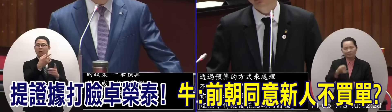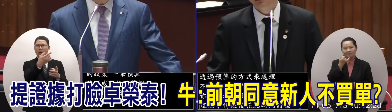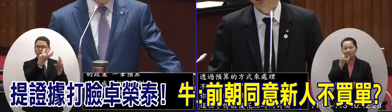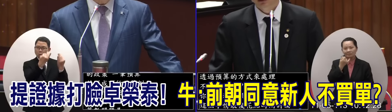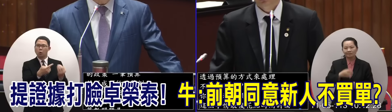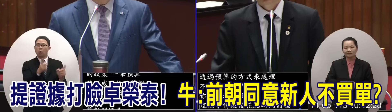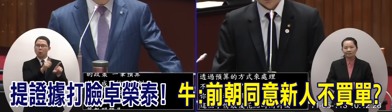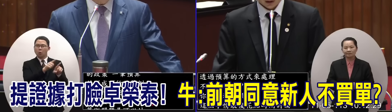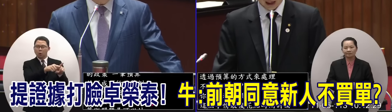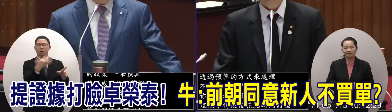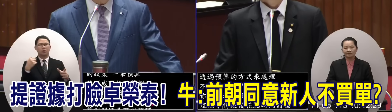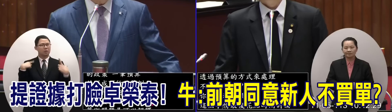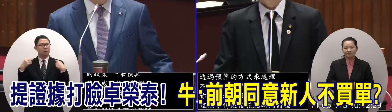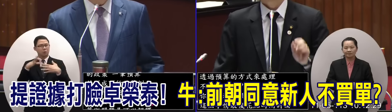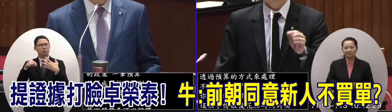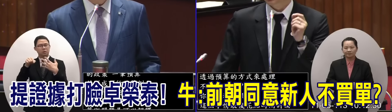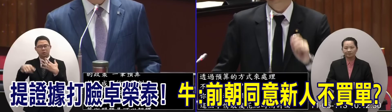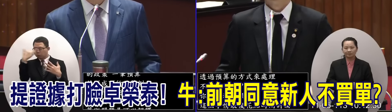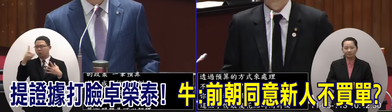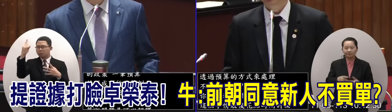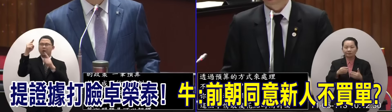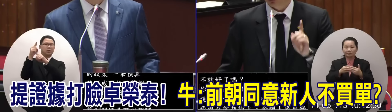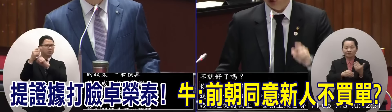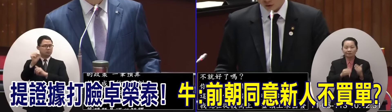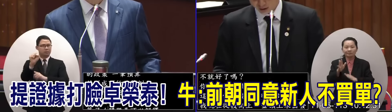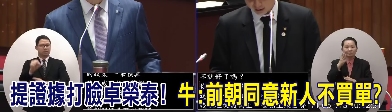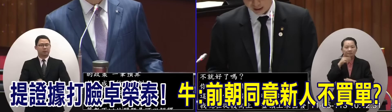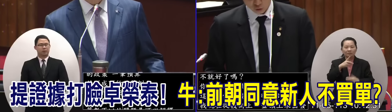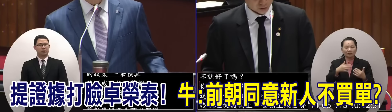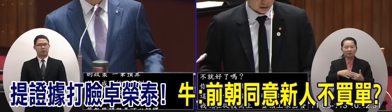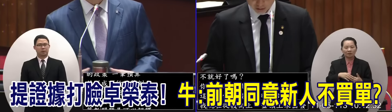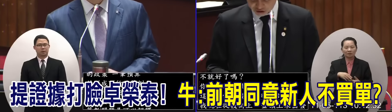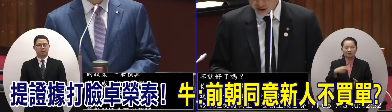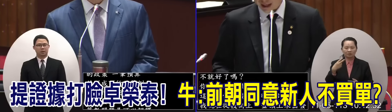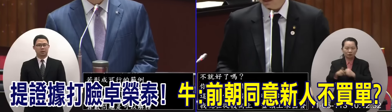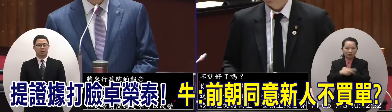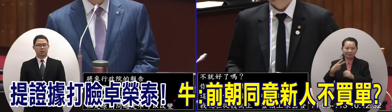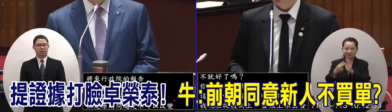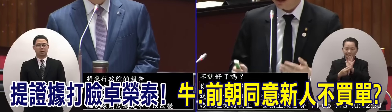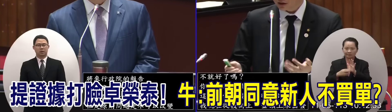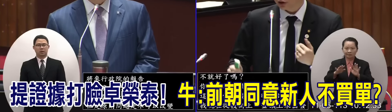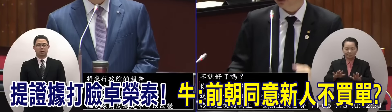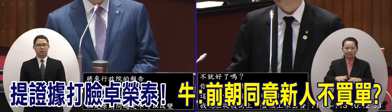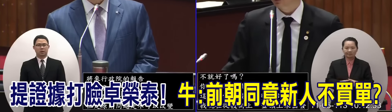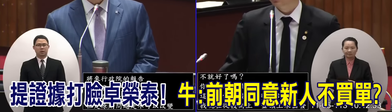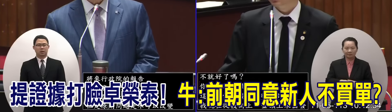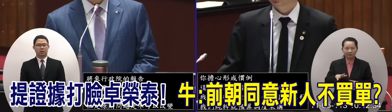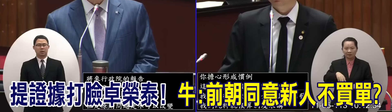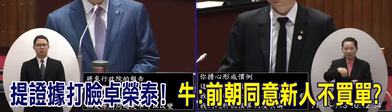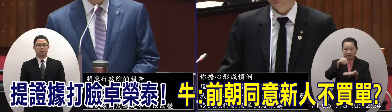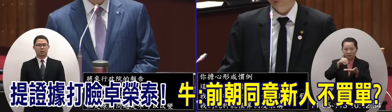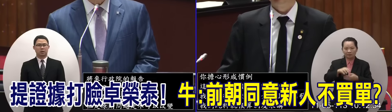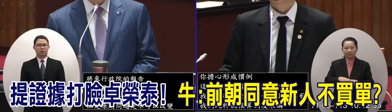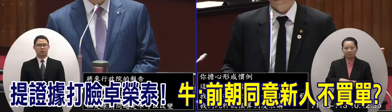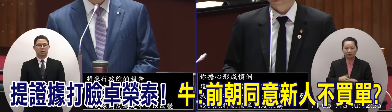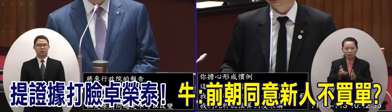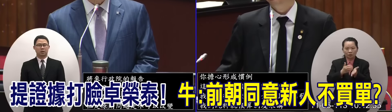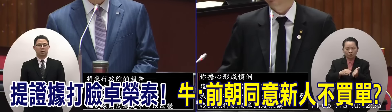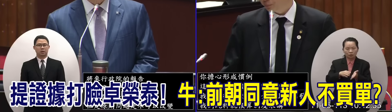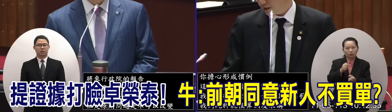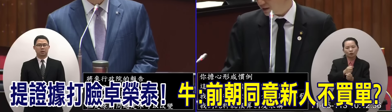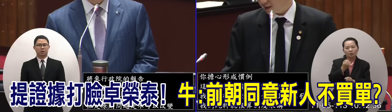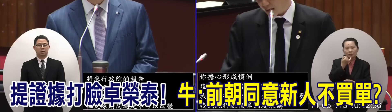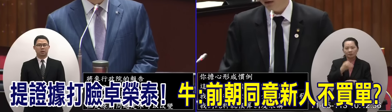问题是不可以改变。 没有你的原则，这是政治问题，我们最后的时间再来处理。那既然其实你都谈到了这个预算可行，